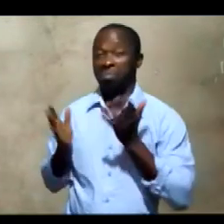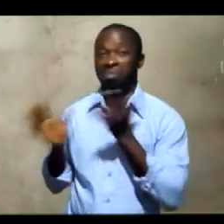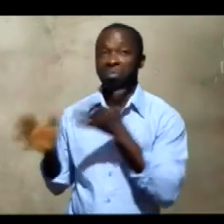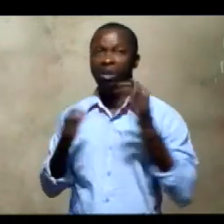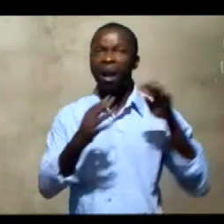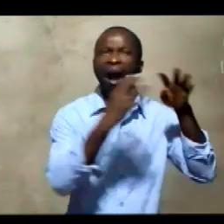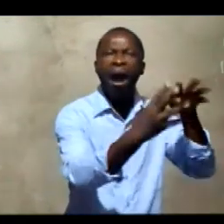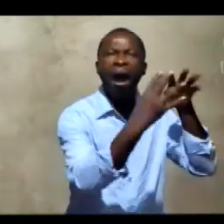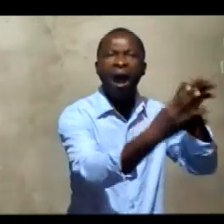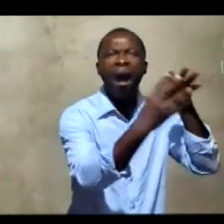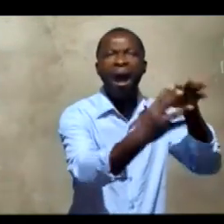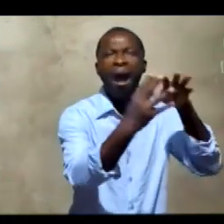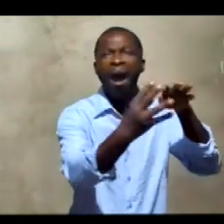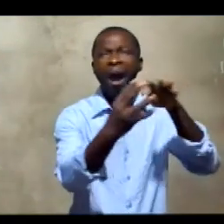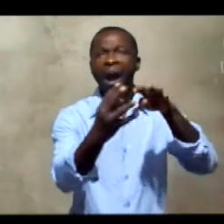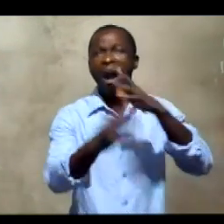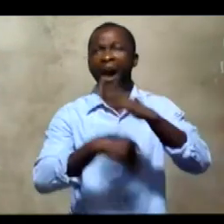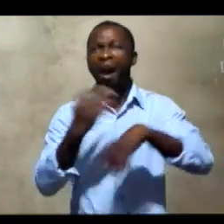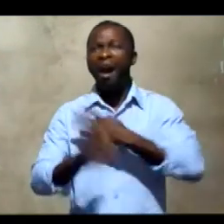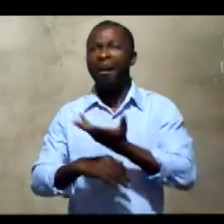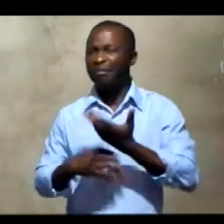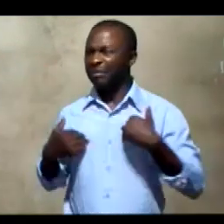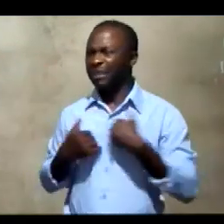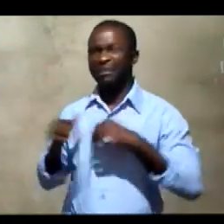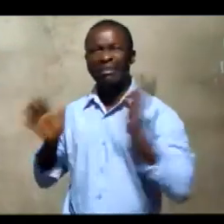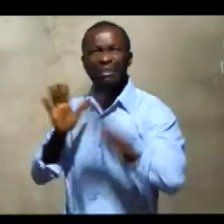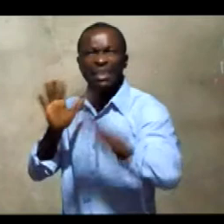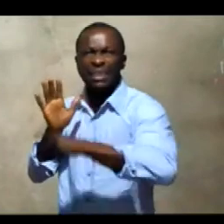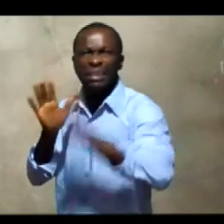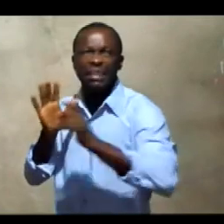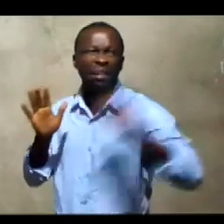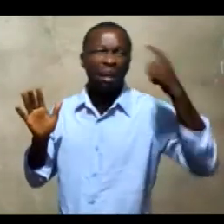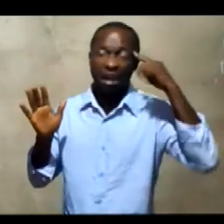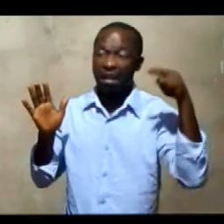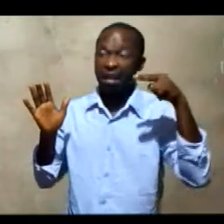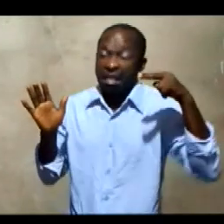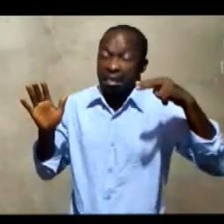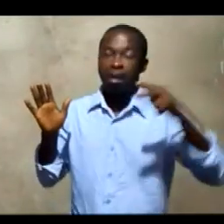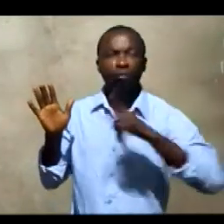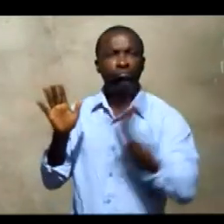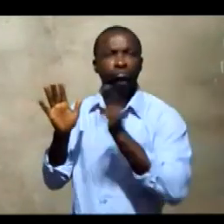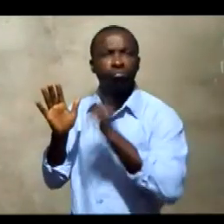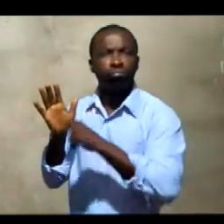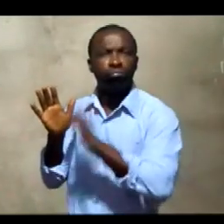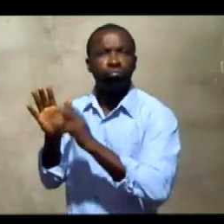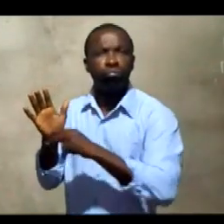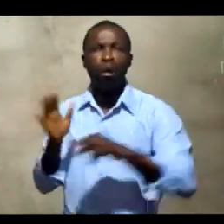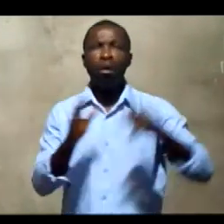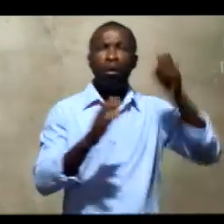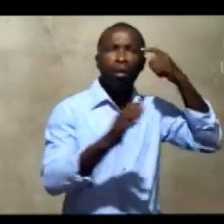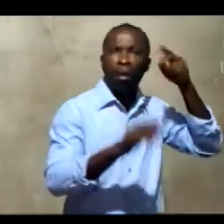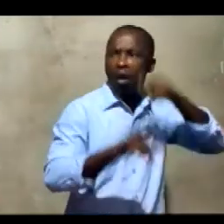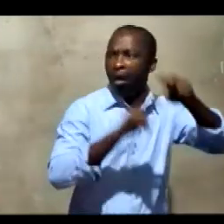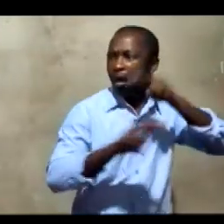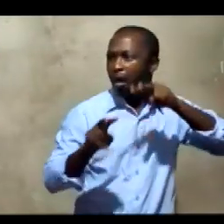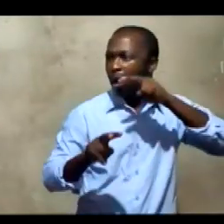2014, le Mozambique a perdu près de 60% de ses éléphants à cause du braconnage, mais grâce à des actions engagées, étendues désormais sur un quart du territoire,